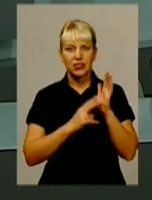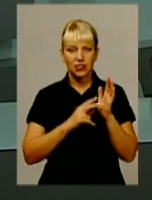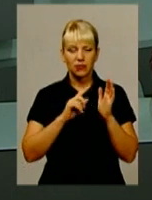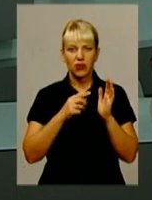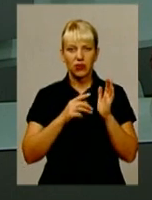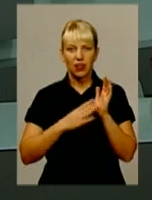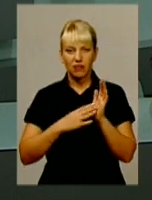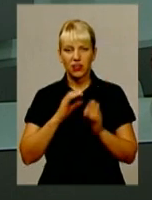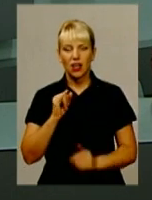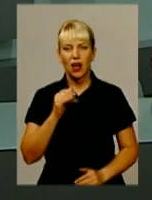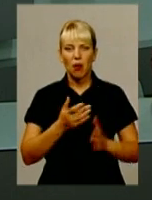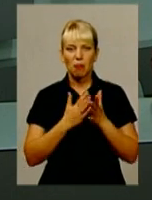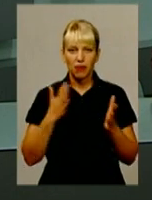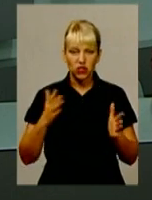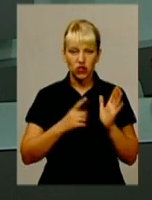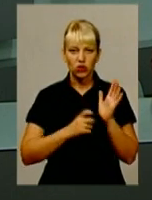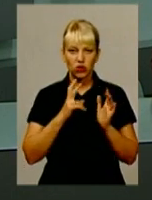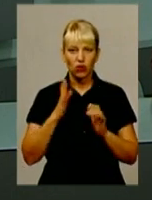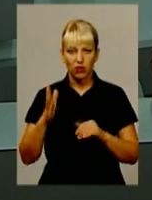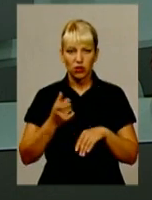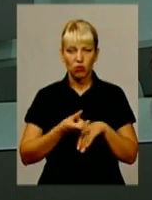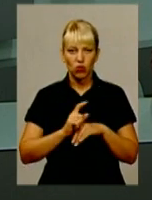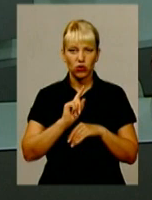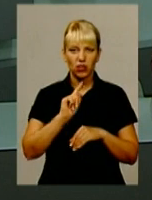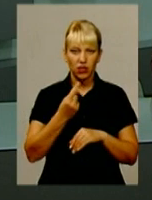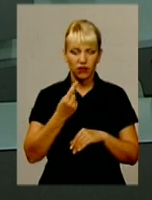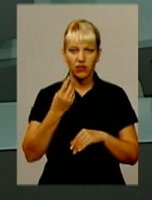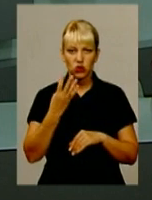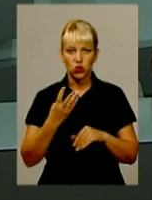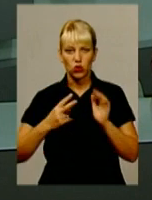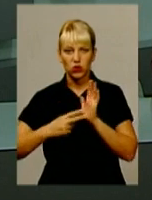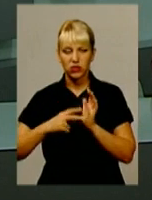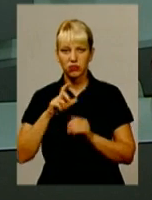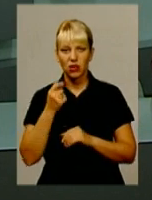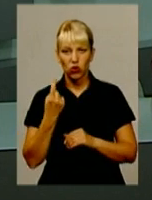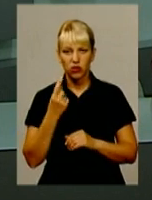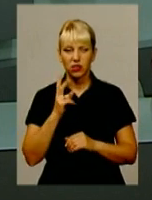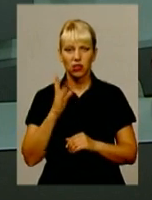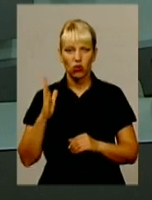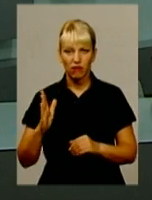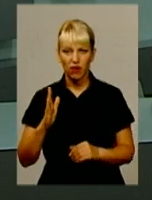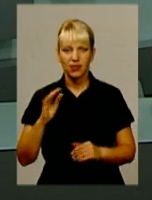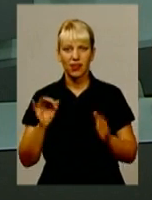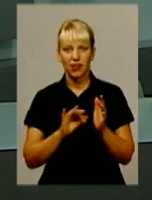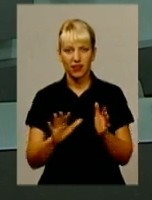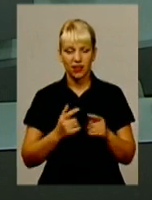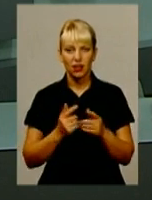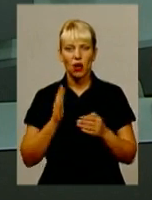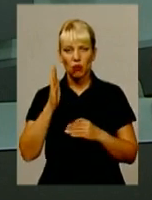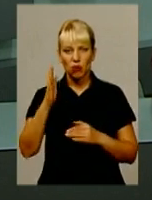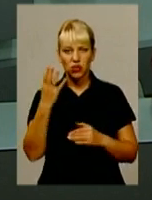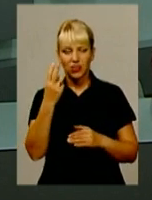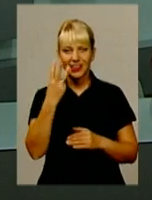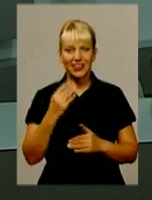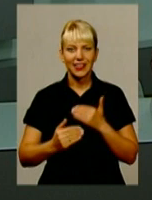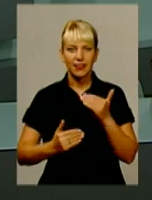копійок. Більше 600 кВт – понад гривню 47 копійок за один кВт електрики. Попереду іще три